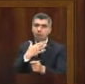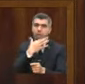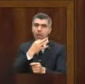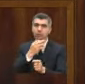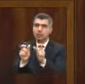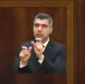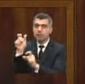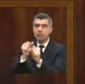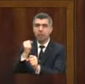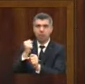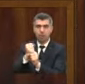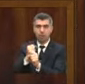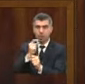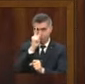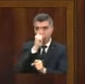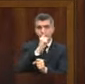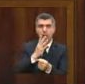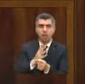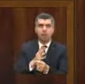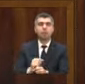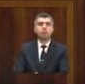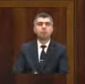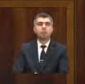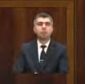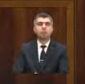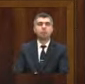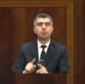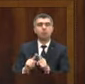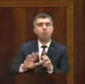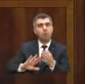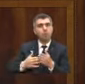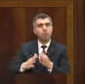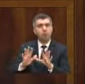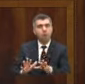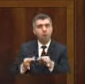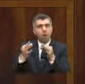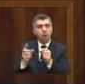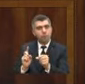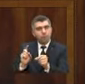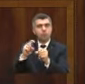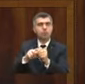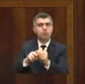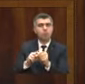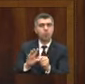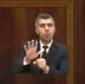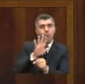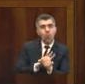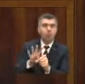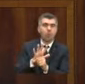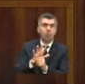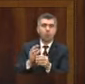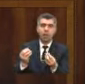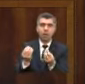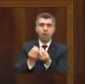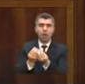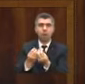لهؤلاء المهنيين، وإن شاء الله نحن على يقين بأن هذا سيؤدي إلى الانخراط إن شاء الله الجماعي